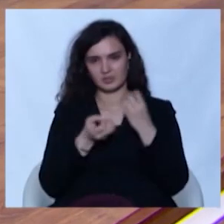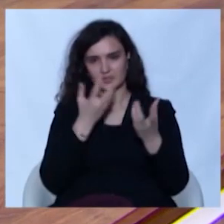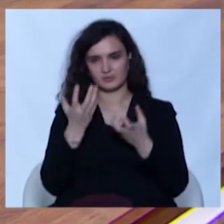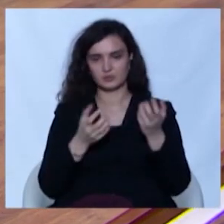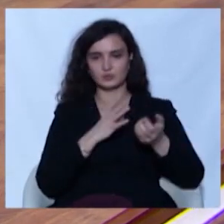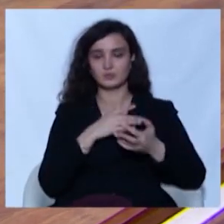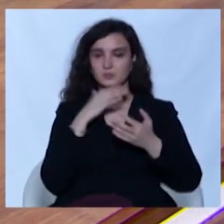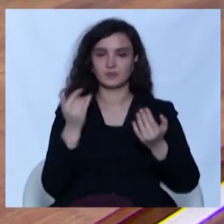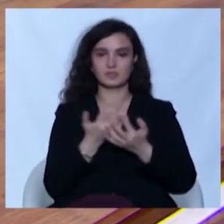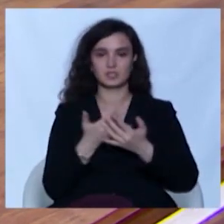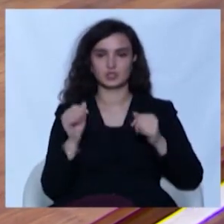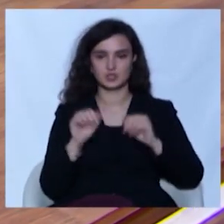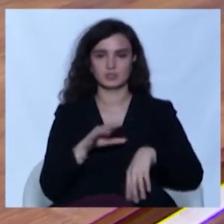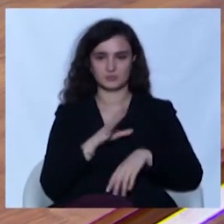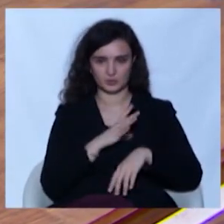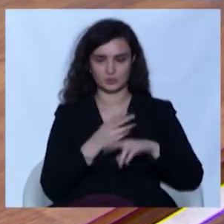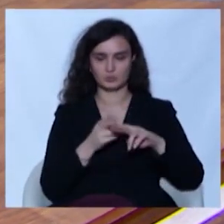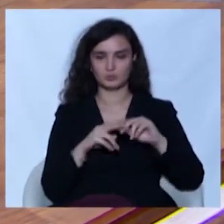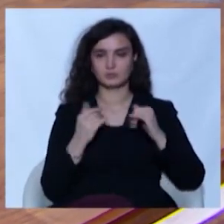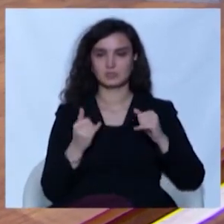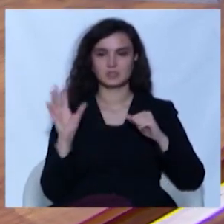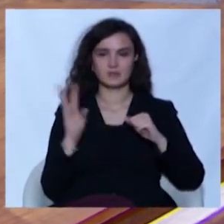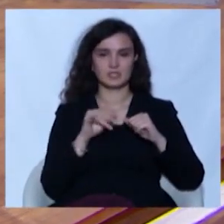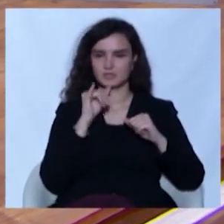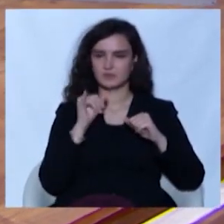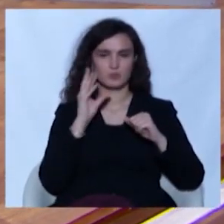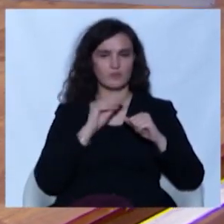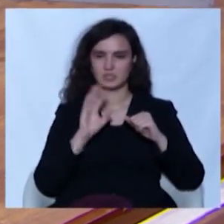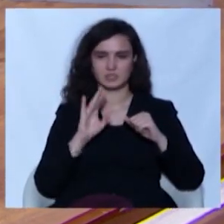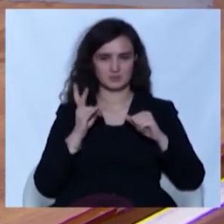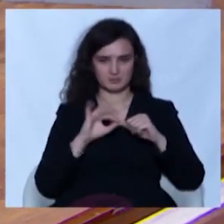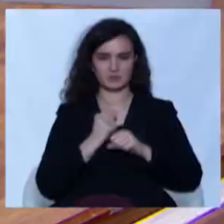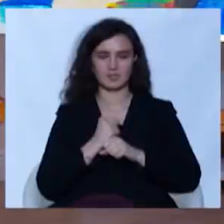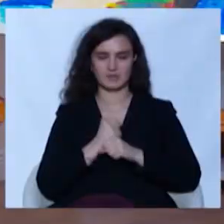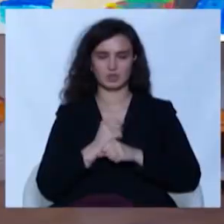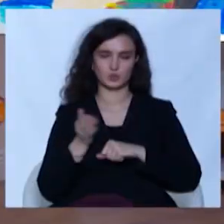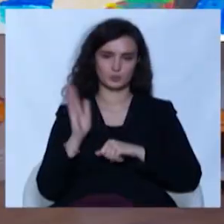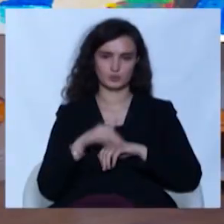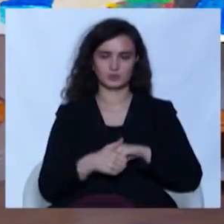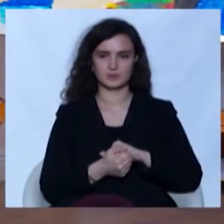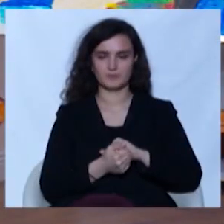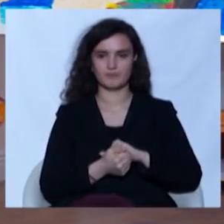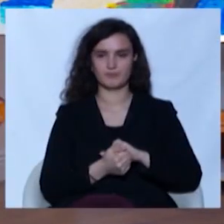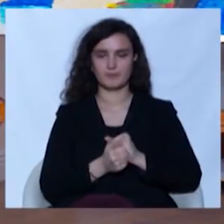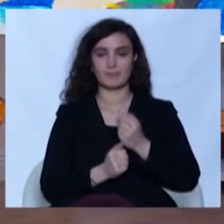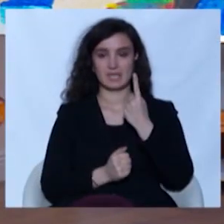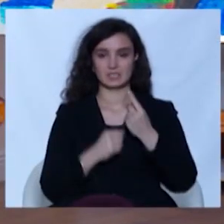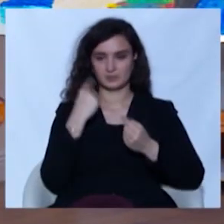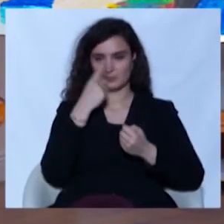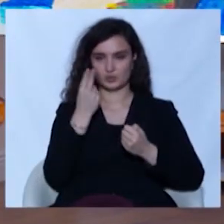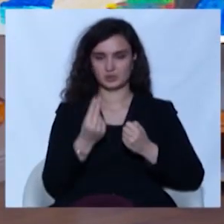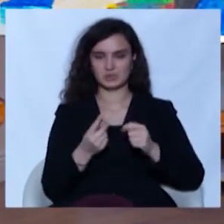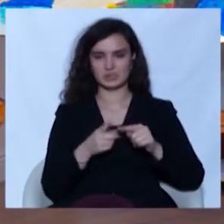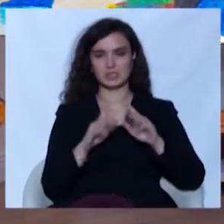დღეს ბევრნაირი შეიძლება იყოს. Ჩვენ დღეს ყველას ვერ მოასწროთ, მაგრამ მოდით გავაკეთოთ ერთი პორტრეტი,